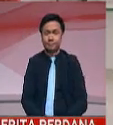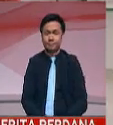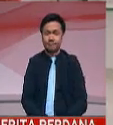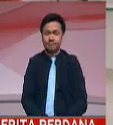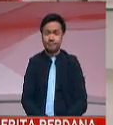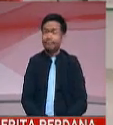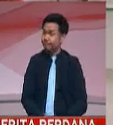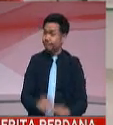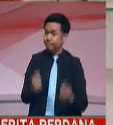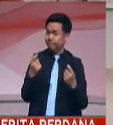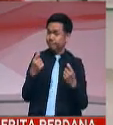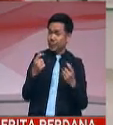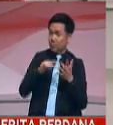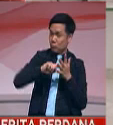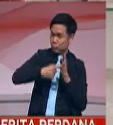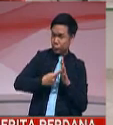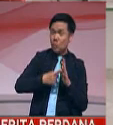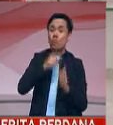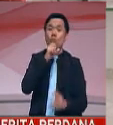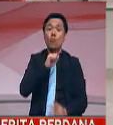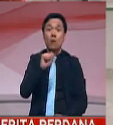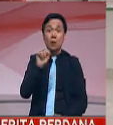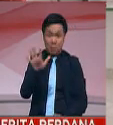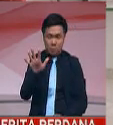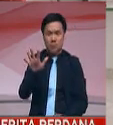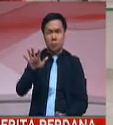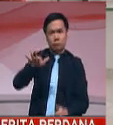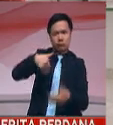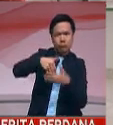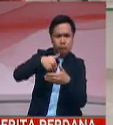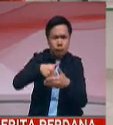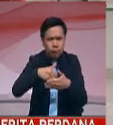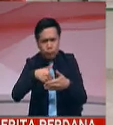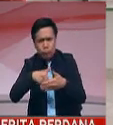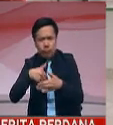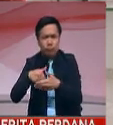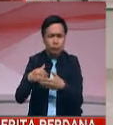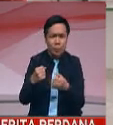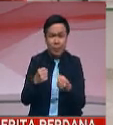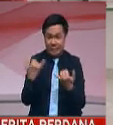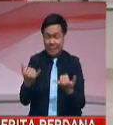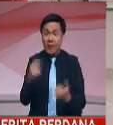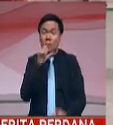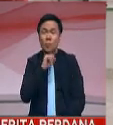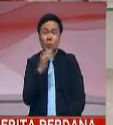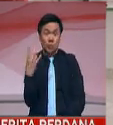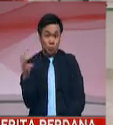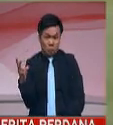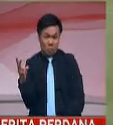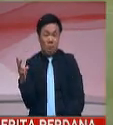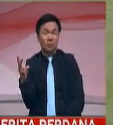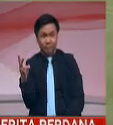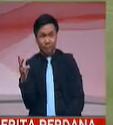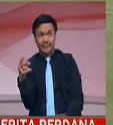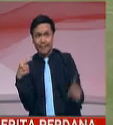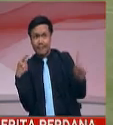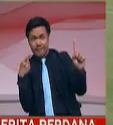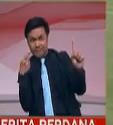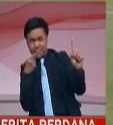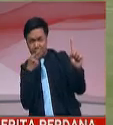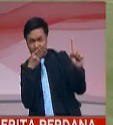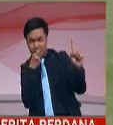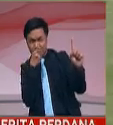Mula aktif bermain bola sepak sejak berusia 5 tahun, pemain kelahiran Selangor yang kini berusia 17 tahun itu semakin hampir dengan